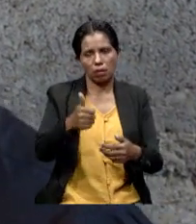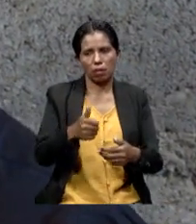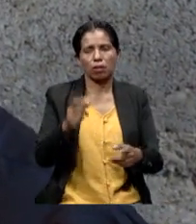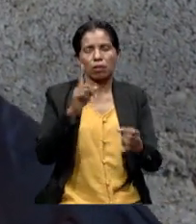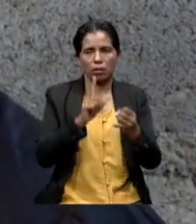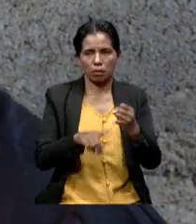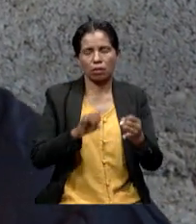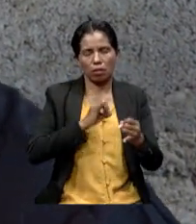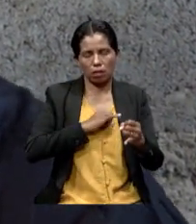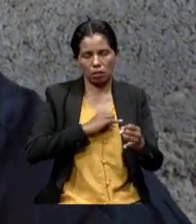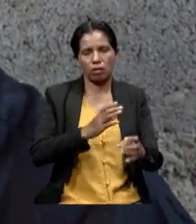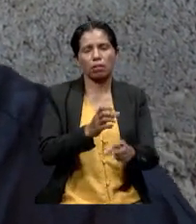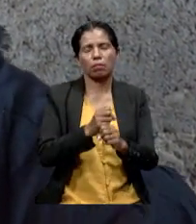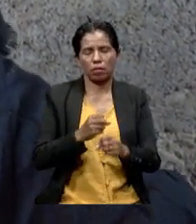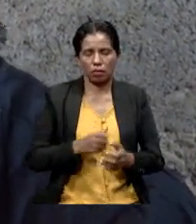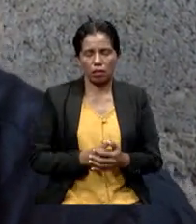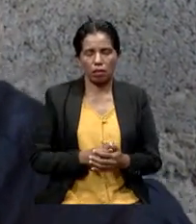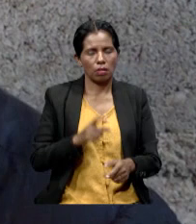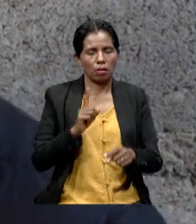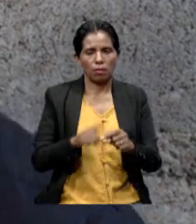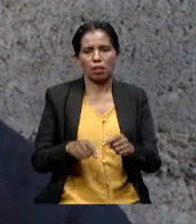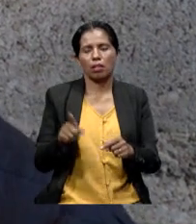sane yo sau sim ala bele sai dan